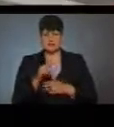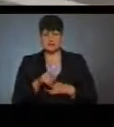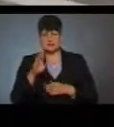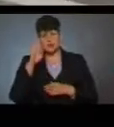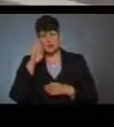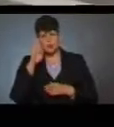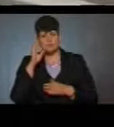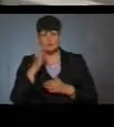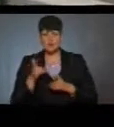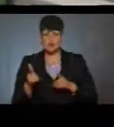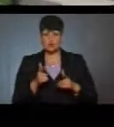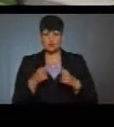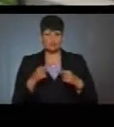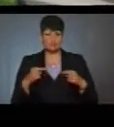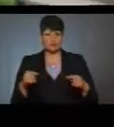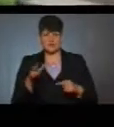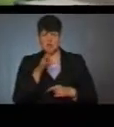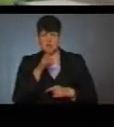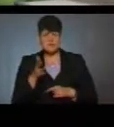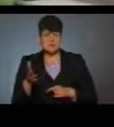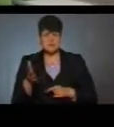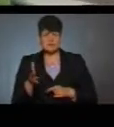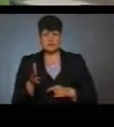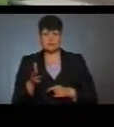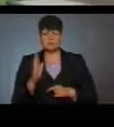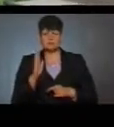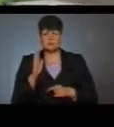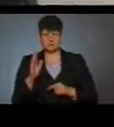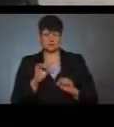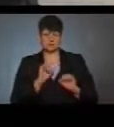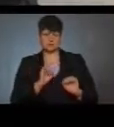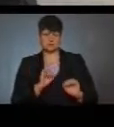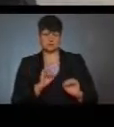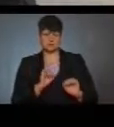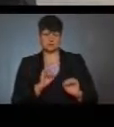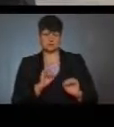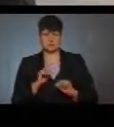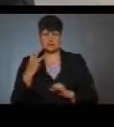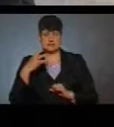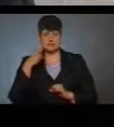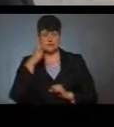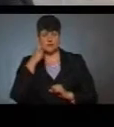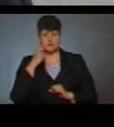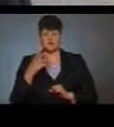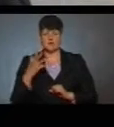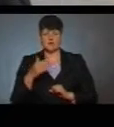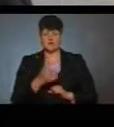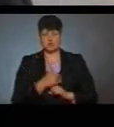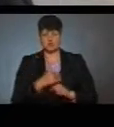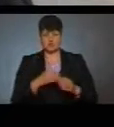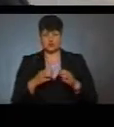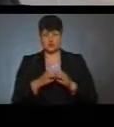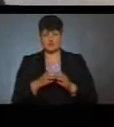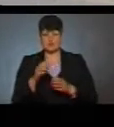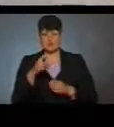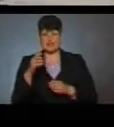які готові в будь-який час стати на її захист. 30-річний боєць добровольчого українського корпусу з